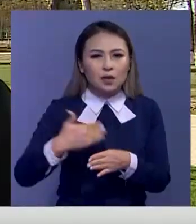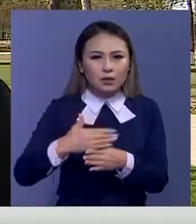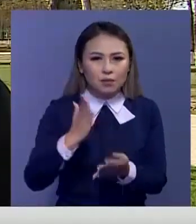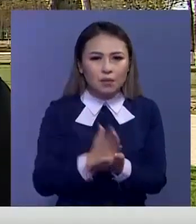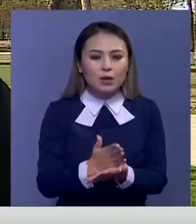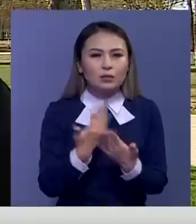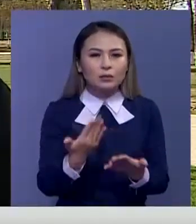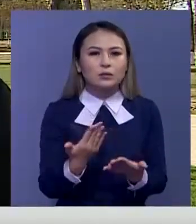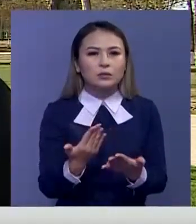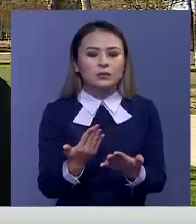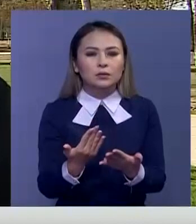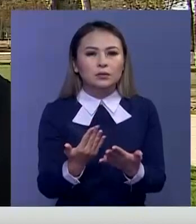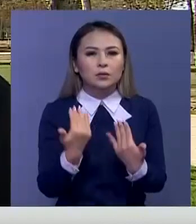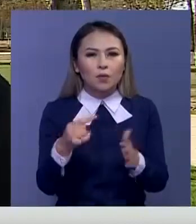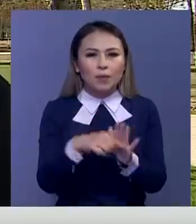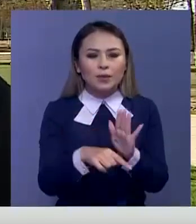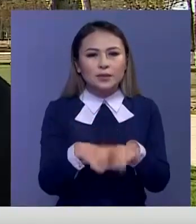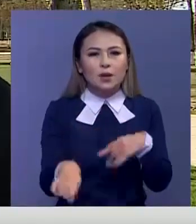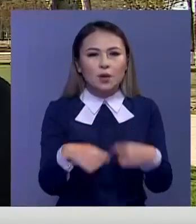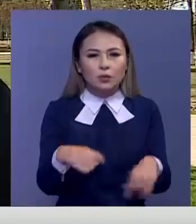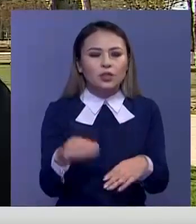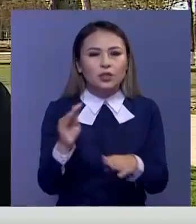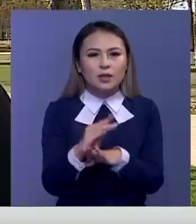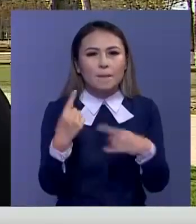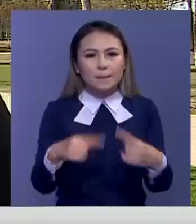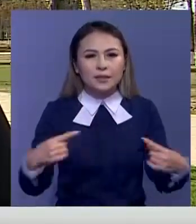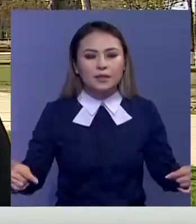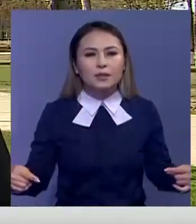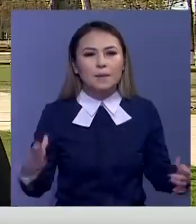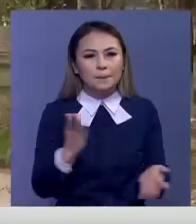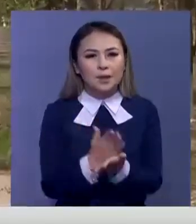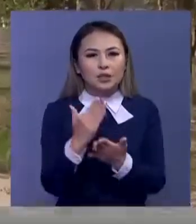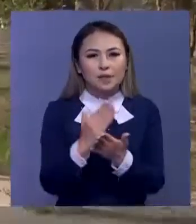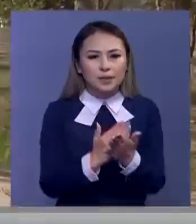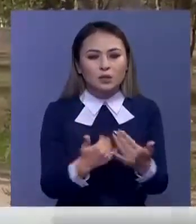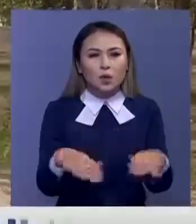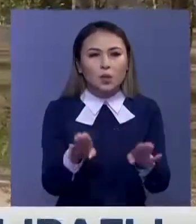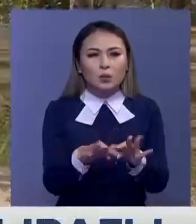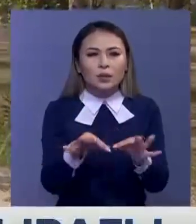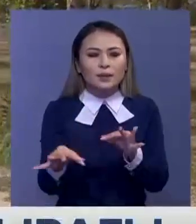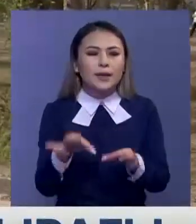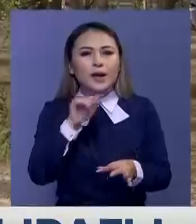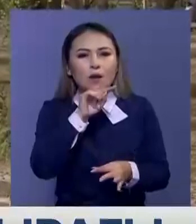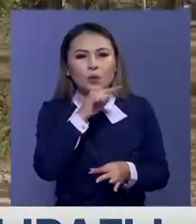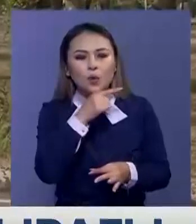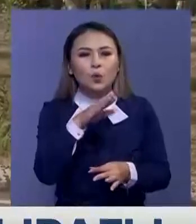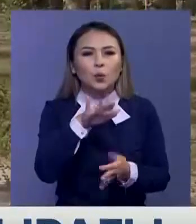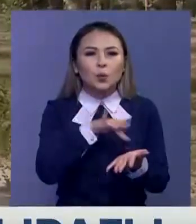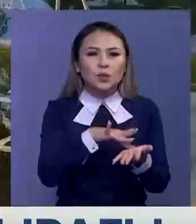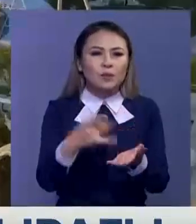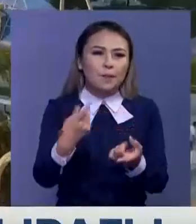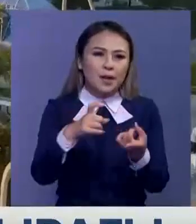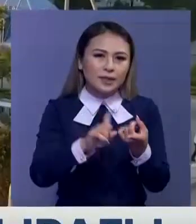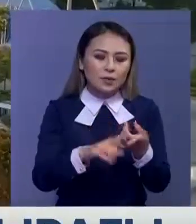оның ішінде қайықпен жүретін жері бар, оның ішінде сауда және де басқа да бағыттары бар жалпы. Өңірдің экономикалық өрлеуі туризммен